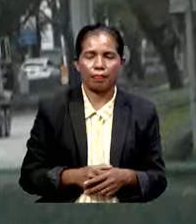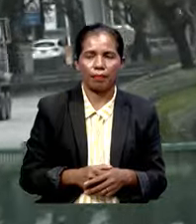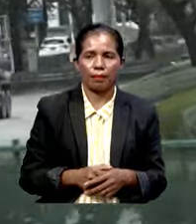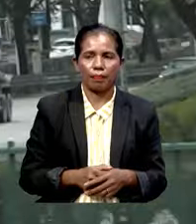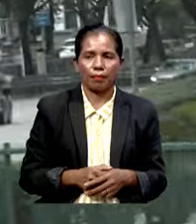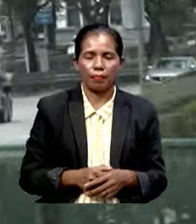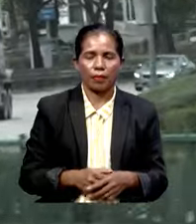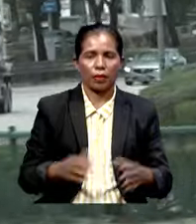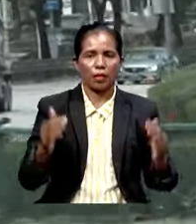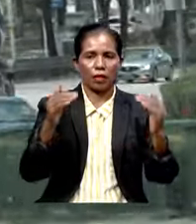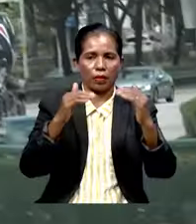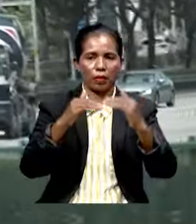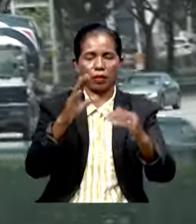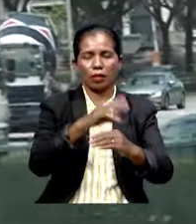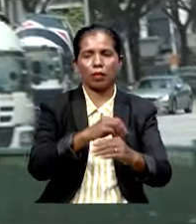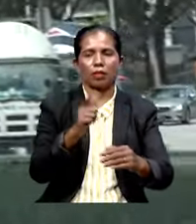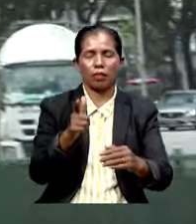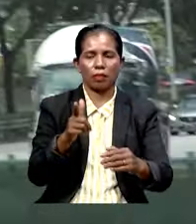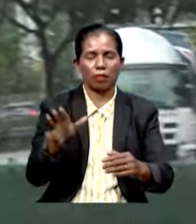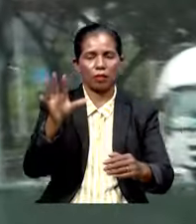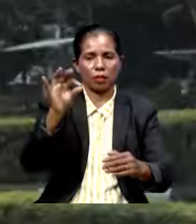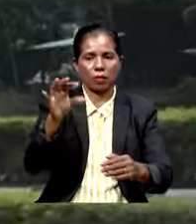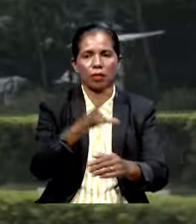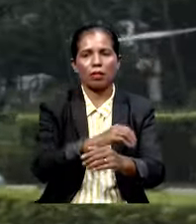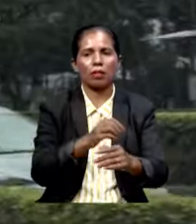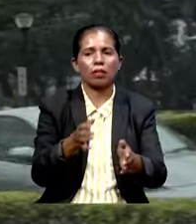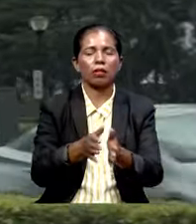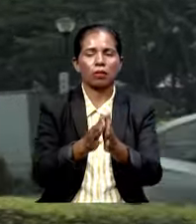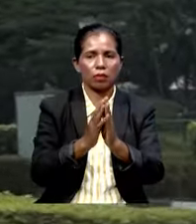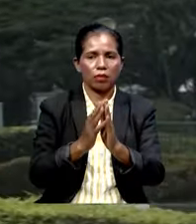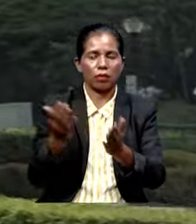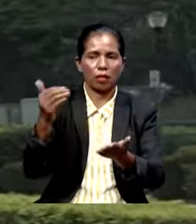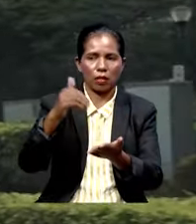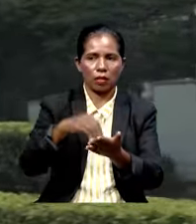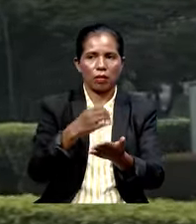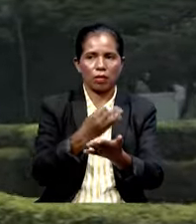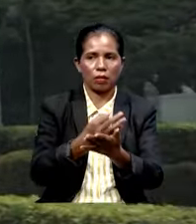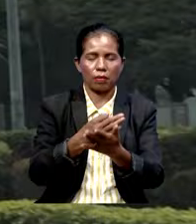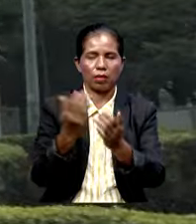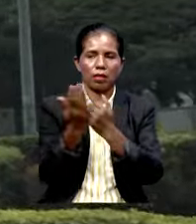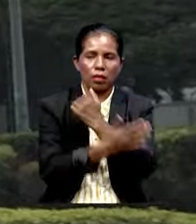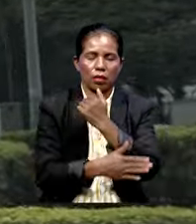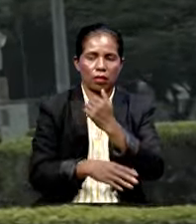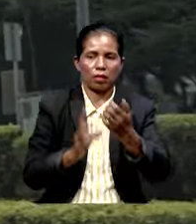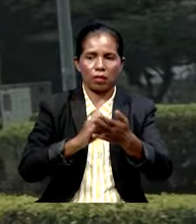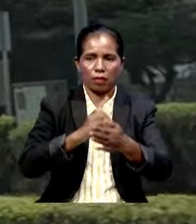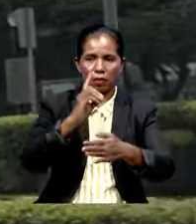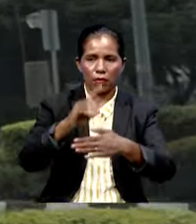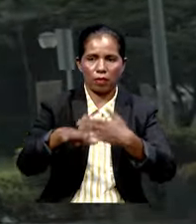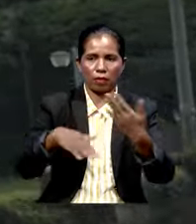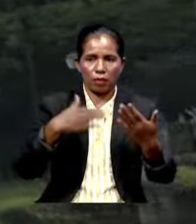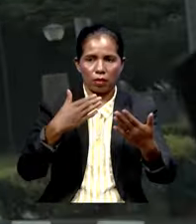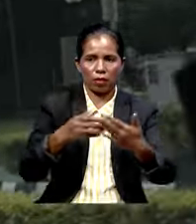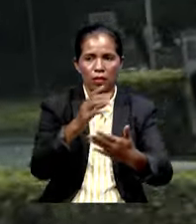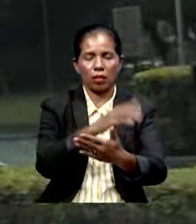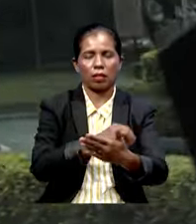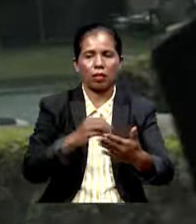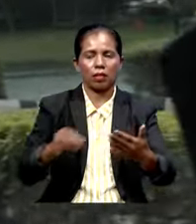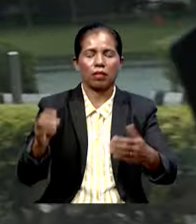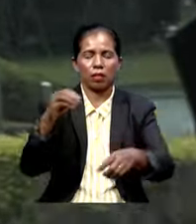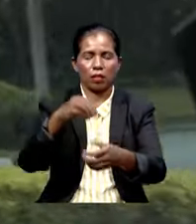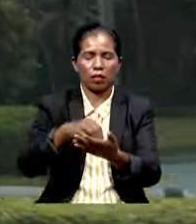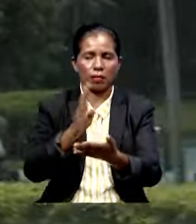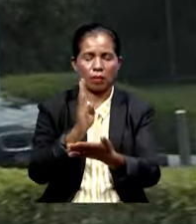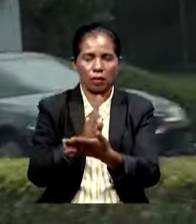Iha konferensia partes ruanulu resensia mos sei husutan orsamento ba nasaun desenvolvidu sira atu tau osan liu bilion